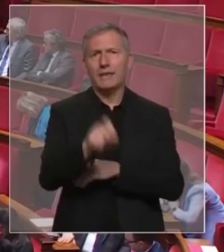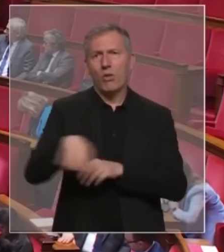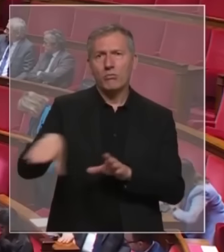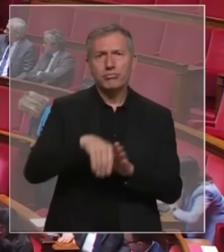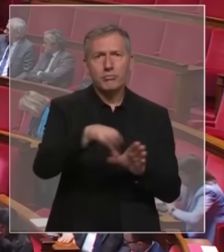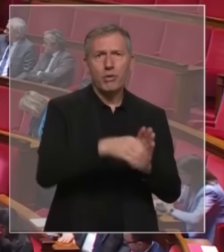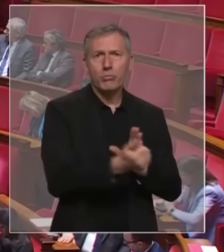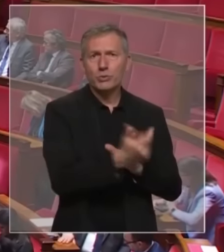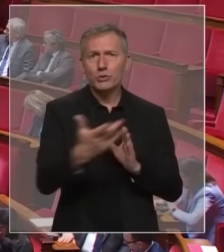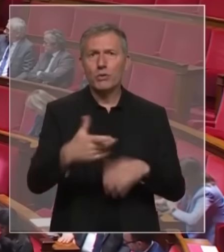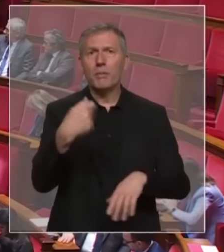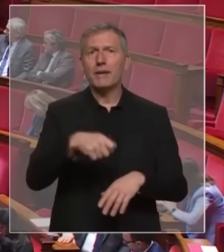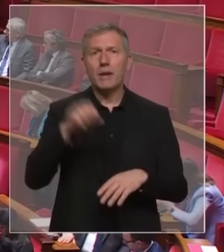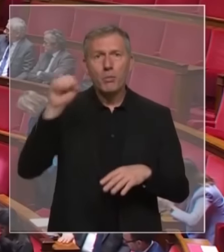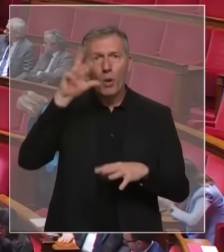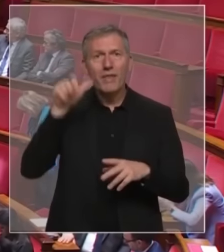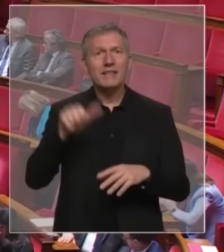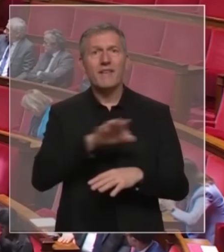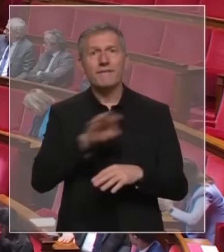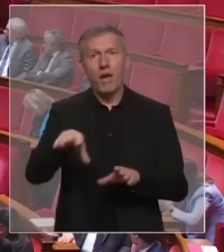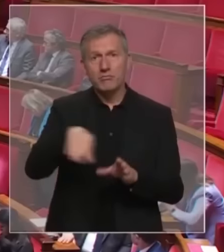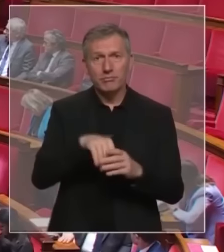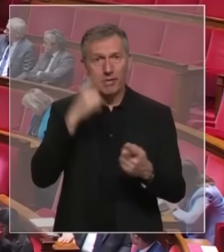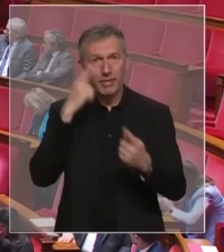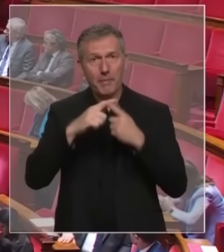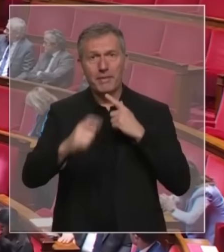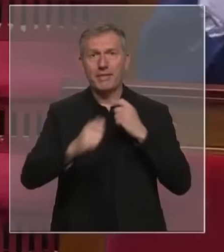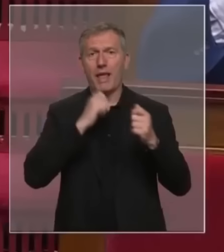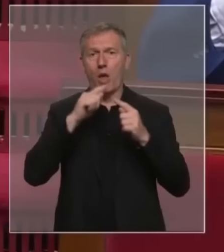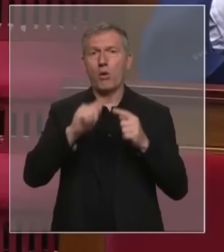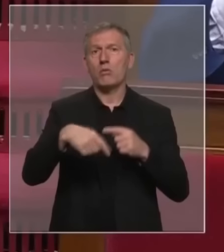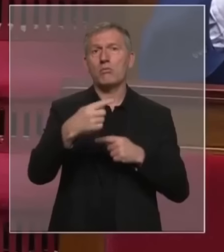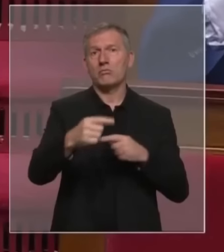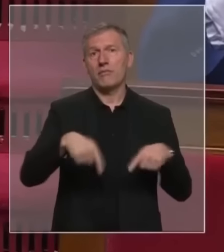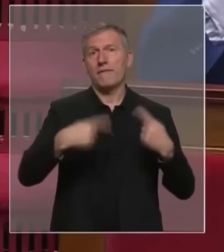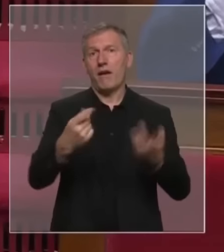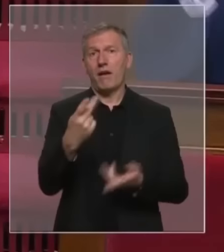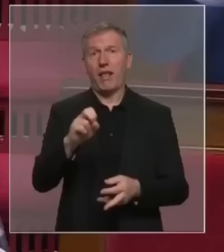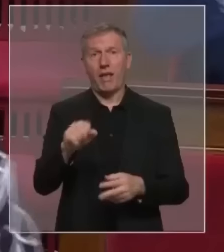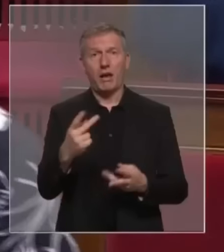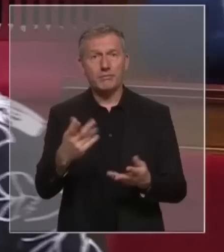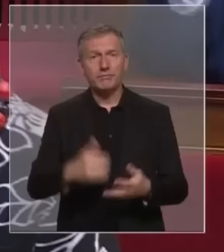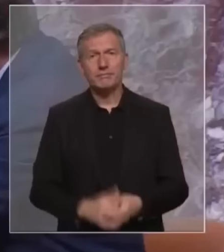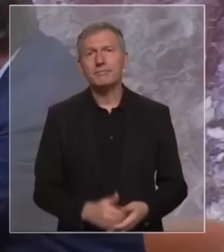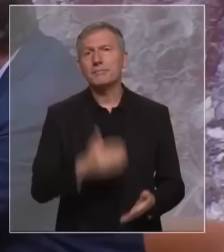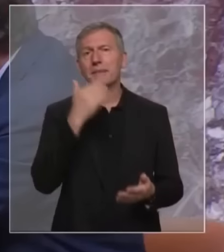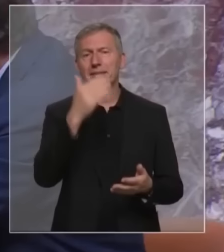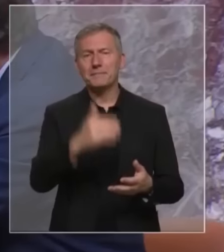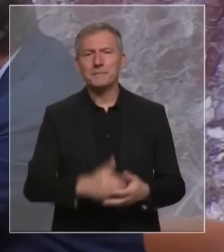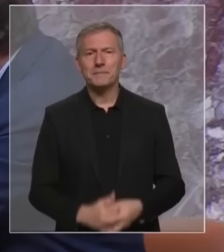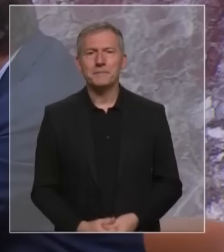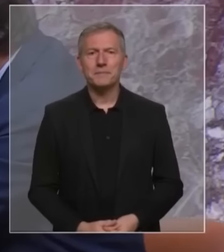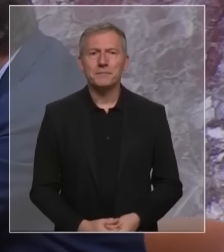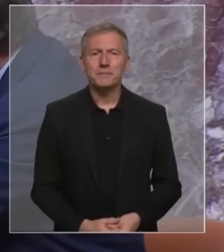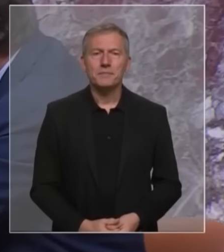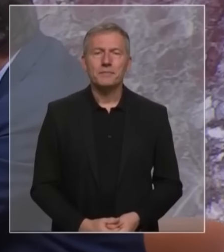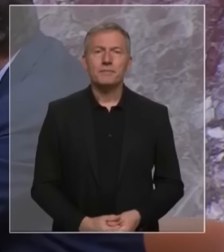broderson président de la Polynésie française à la mission de dialogue qui se rendra prochainement kanaki merci merci beaucoup mon chers